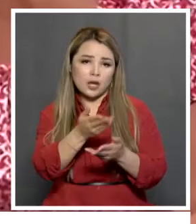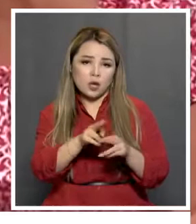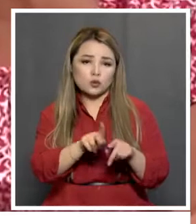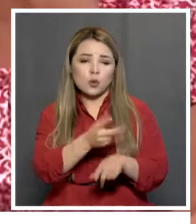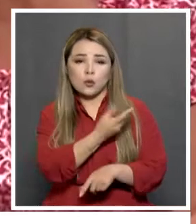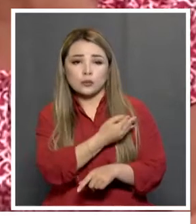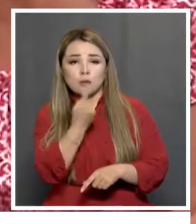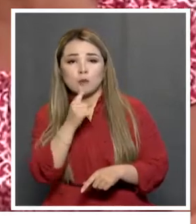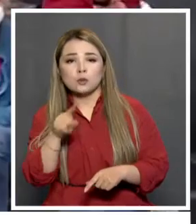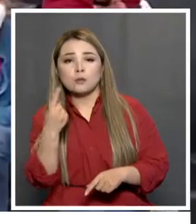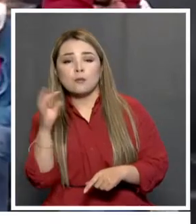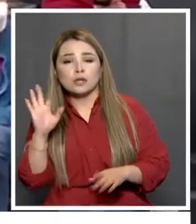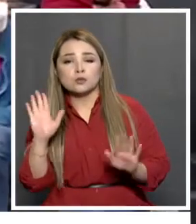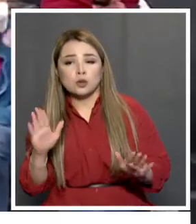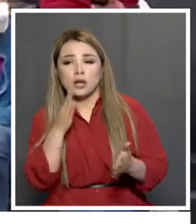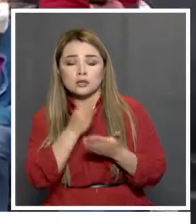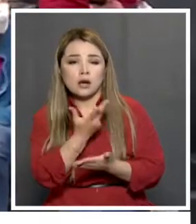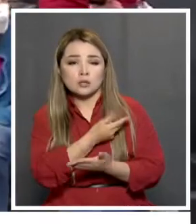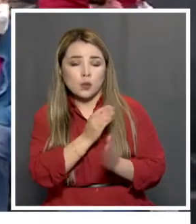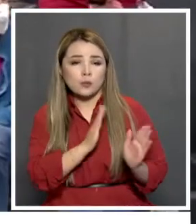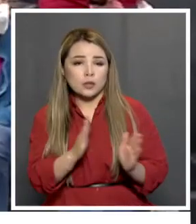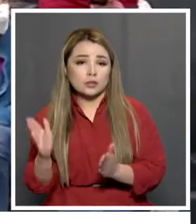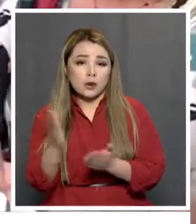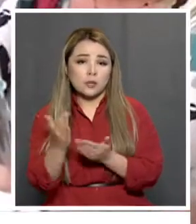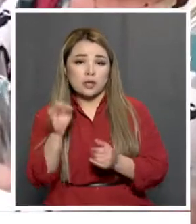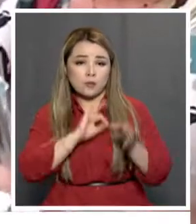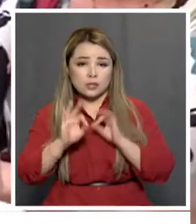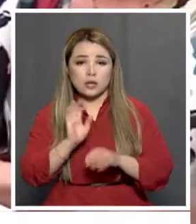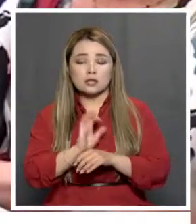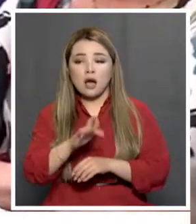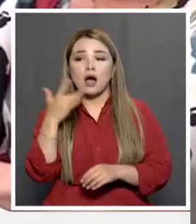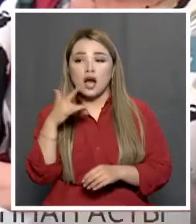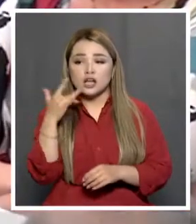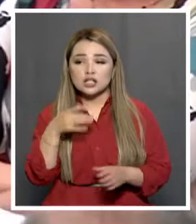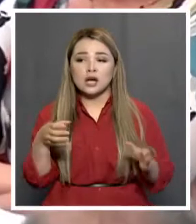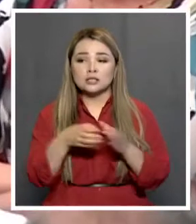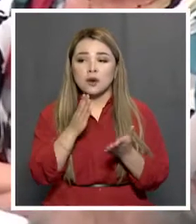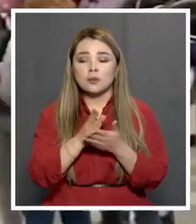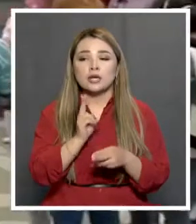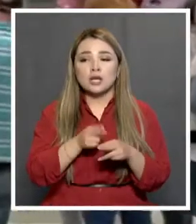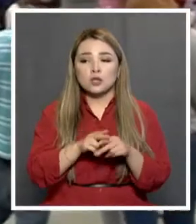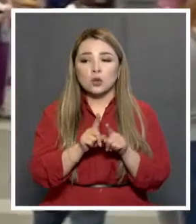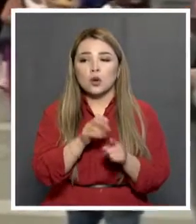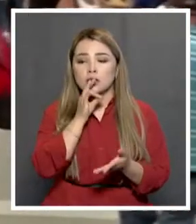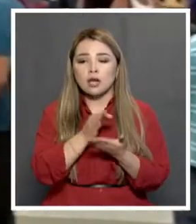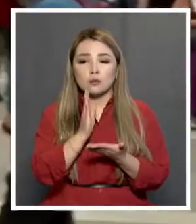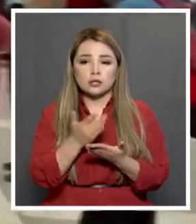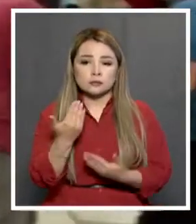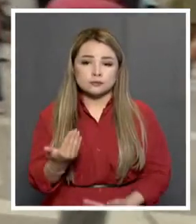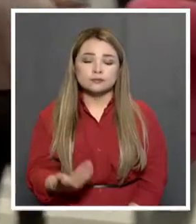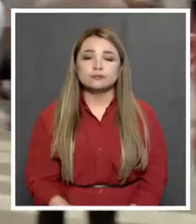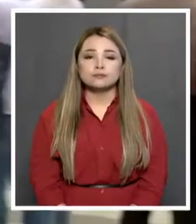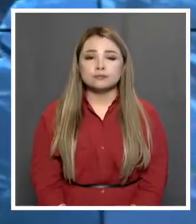1.1% ғана екпе салдырған. Биліктің хабарлауынша препараттардың жеткізілуіне ақш санкциялары кетерігі келтіріп отыр.